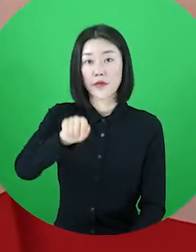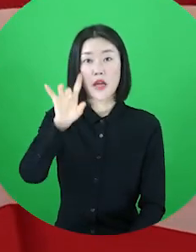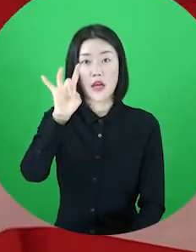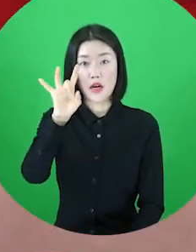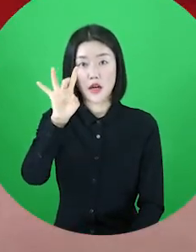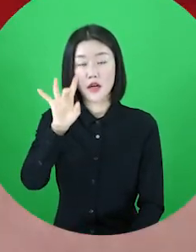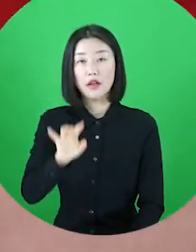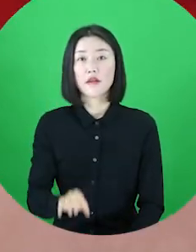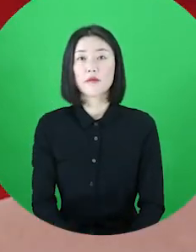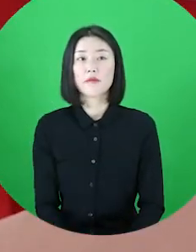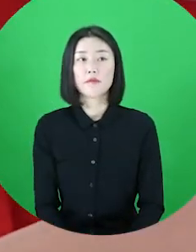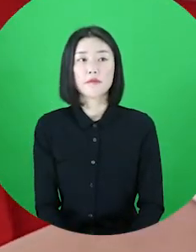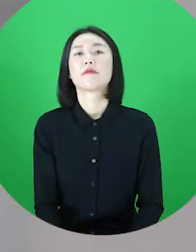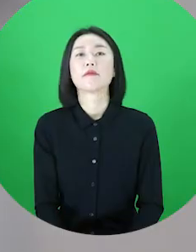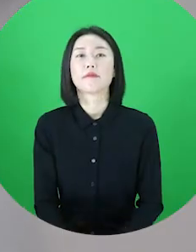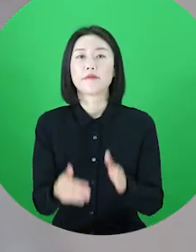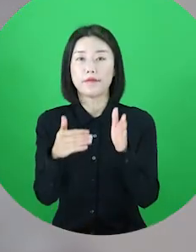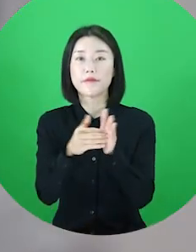네.